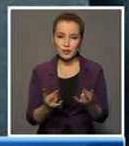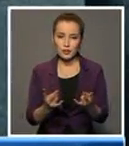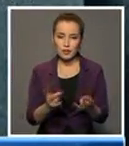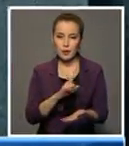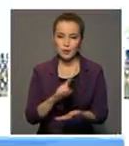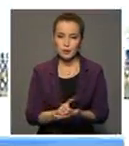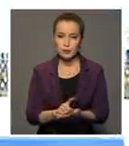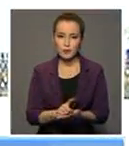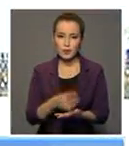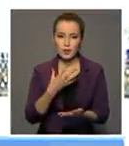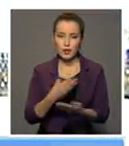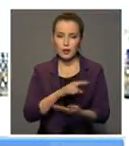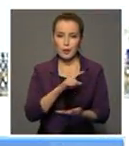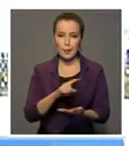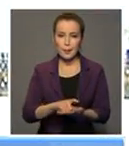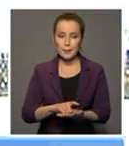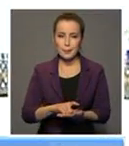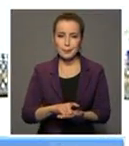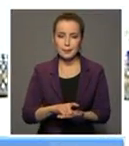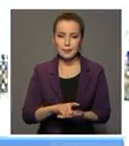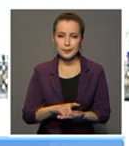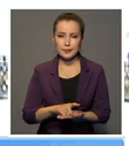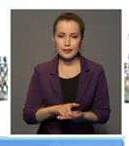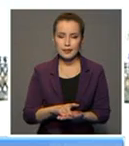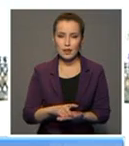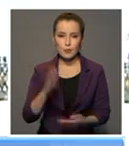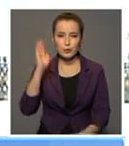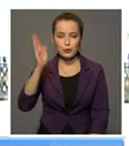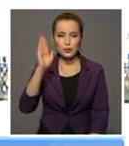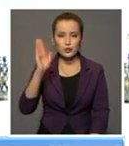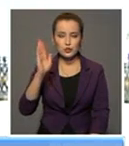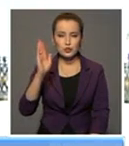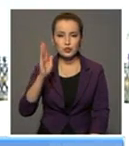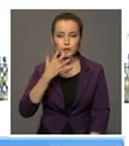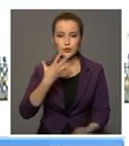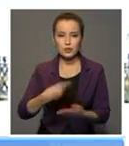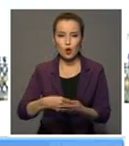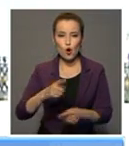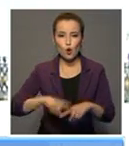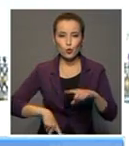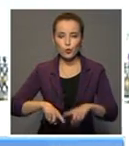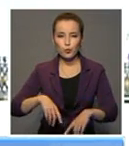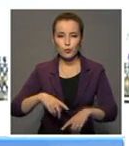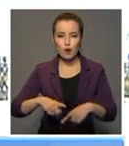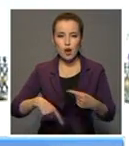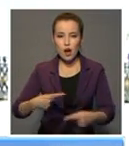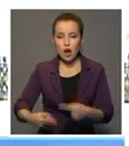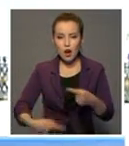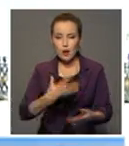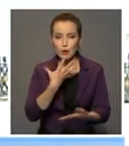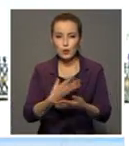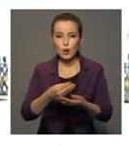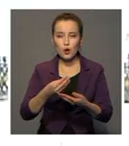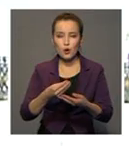Іс-шараның басты міндеті мына келешек өсіп келе жатқан болашақ ұрпаққа отанды